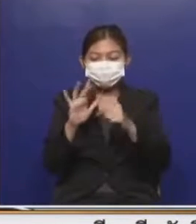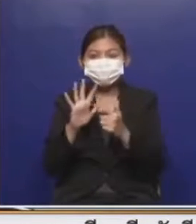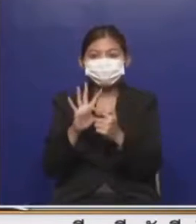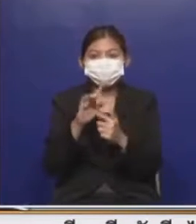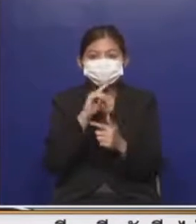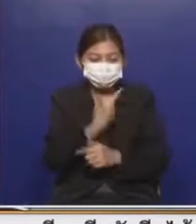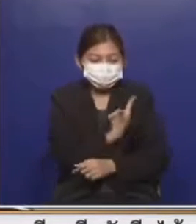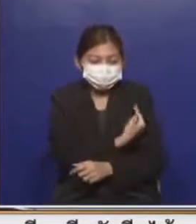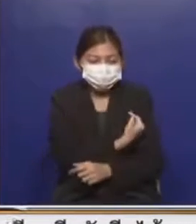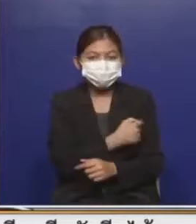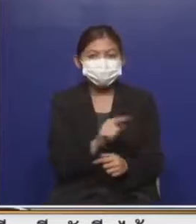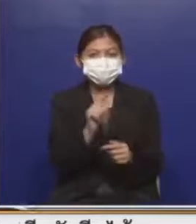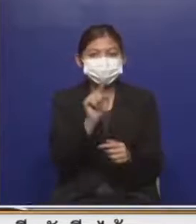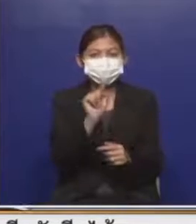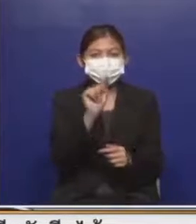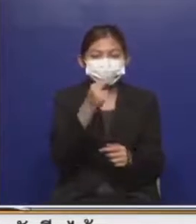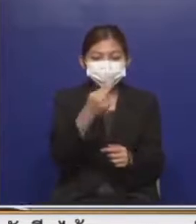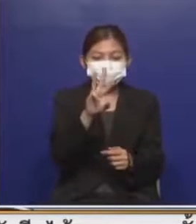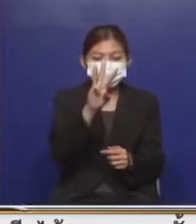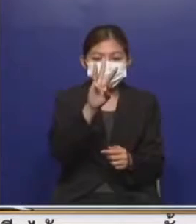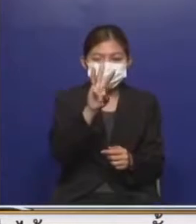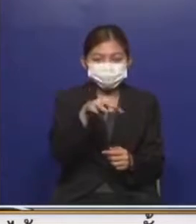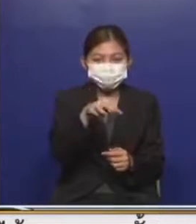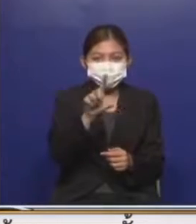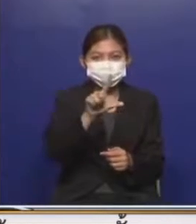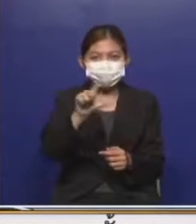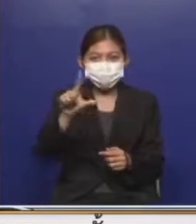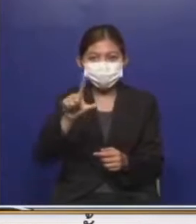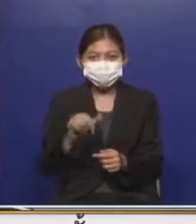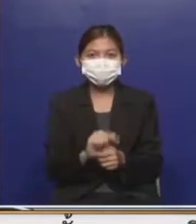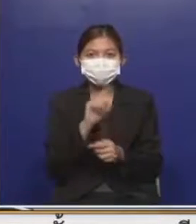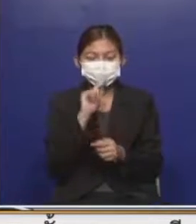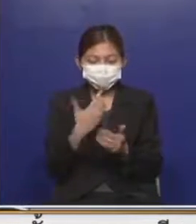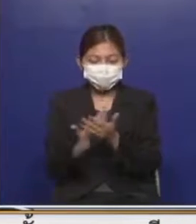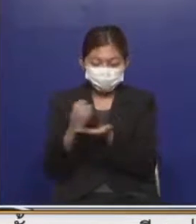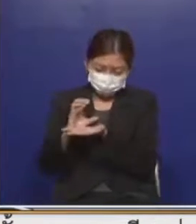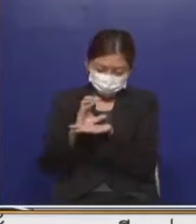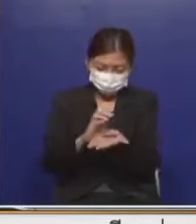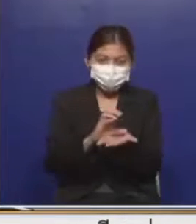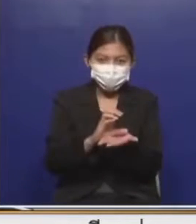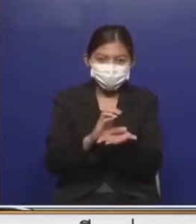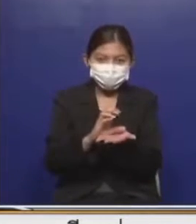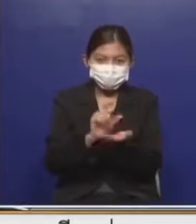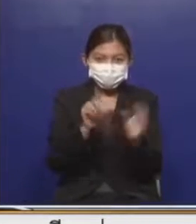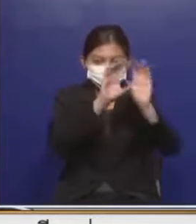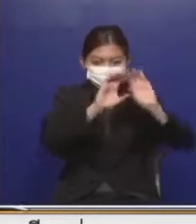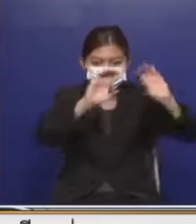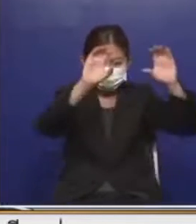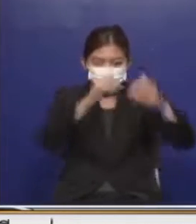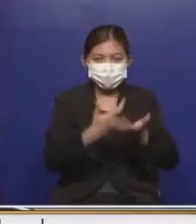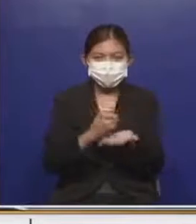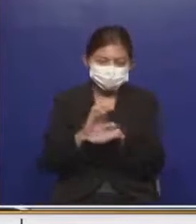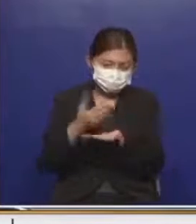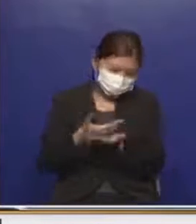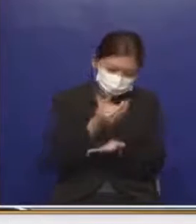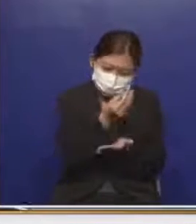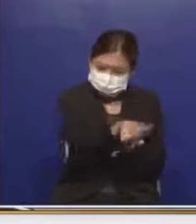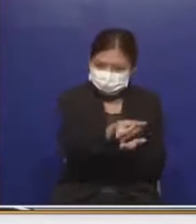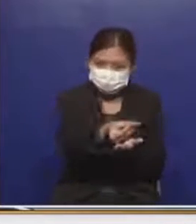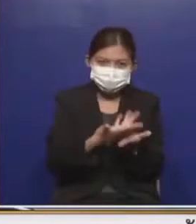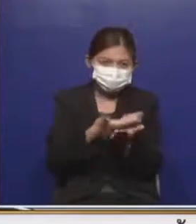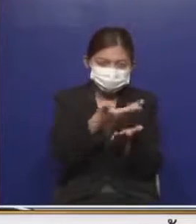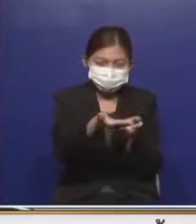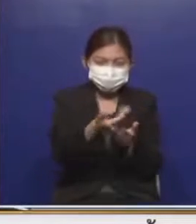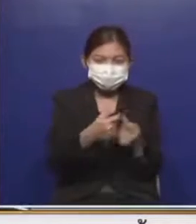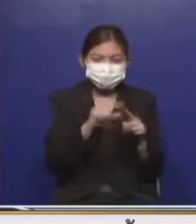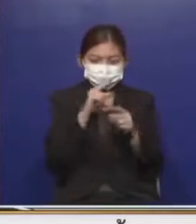ดทั้งประเทศ 16,000 ล้านงบฉีดวัคซีนควรต้องเล่งจ่ายรัฐบาลนี้ไม่ยอมเลงฉีดแล้วมนคุ้ม